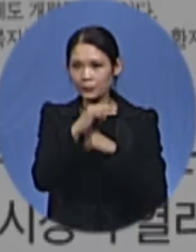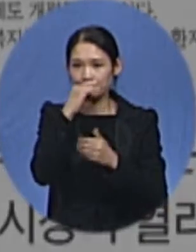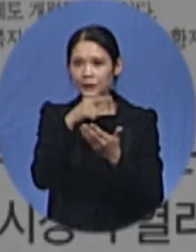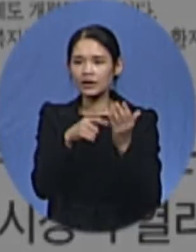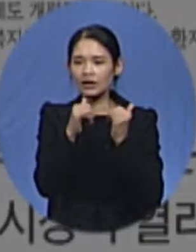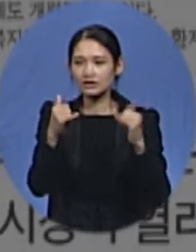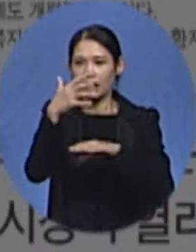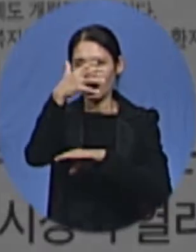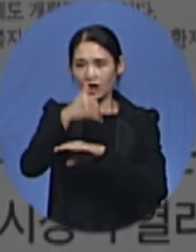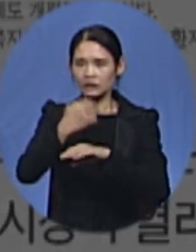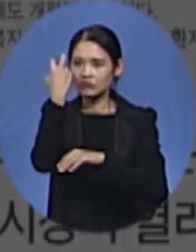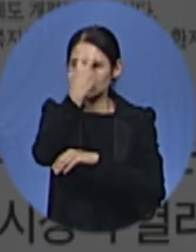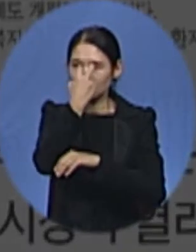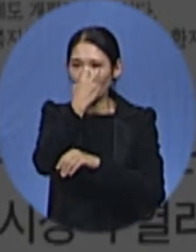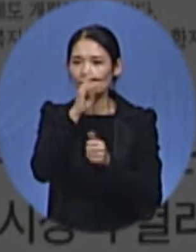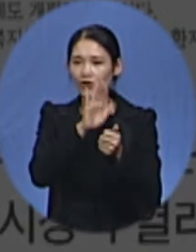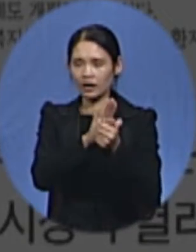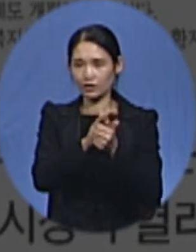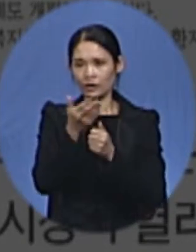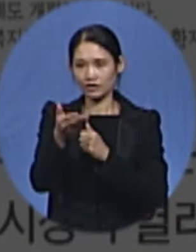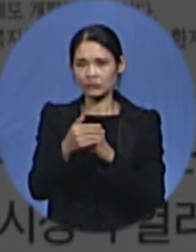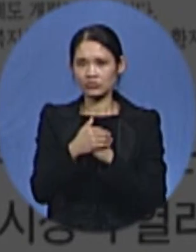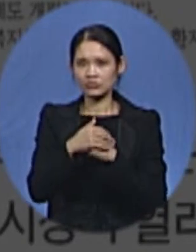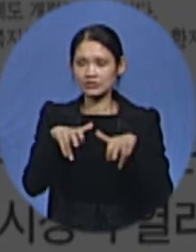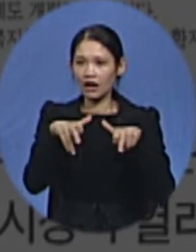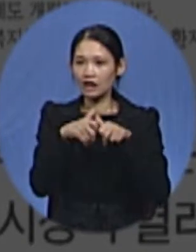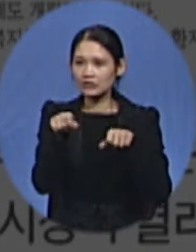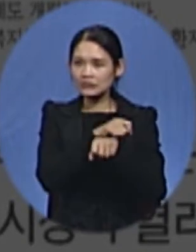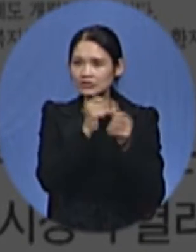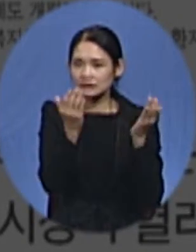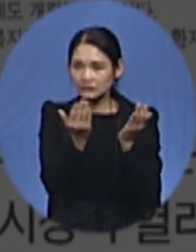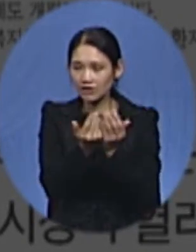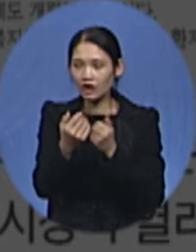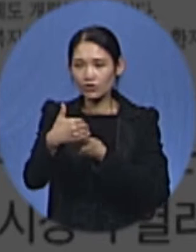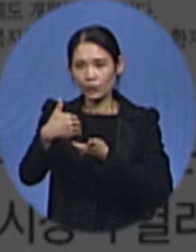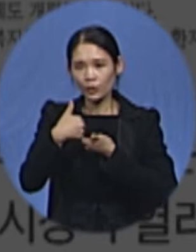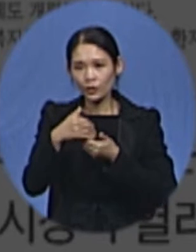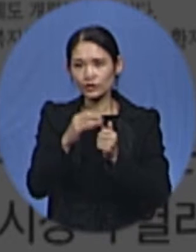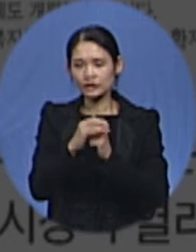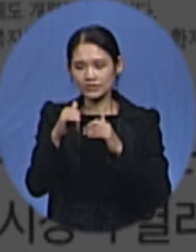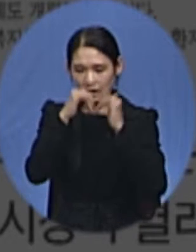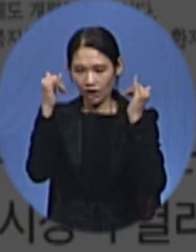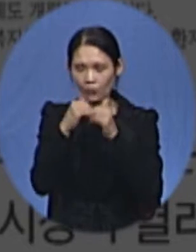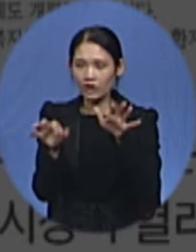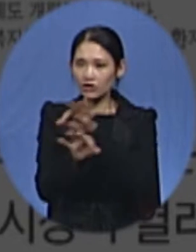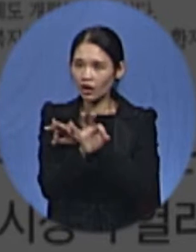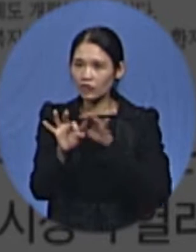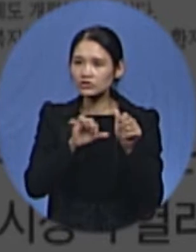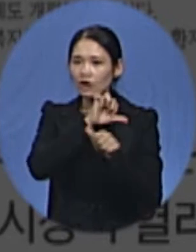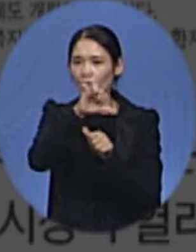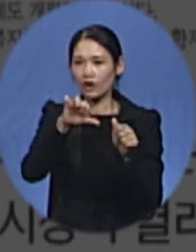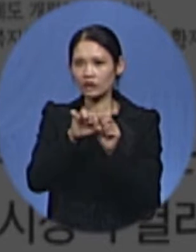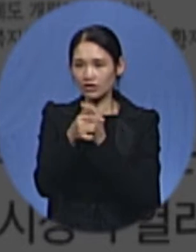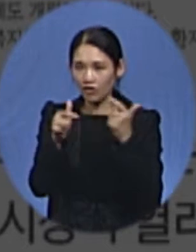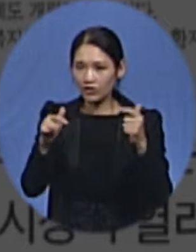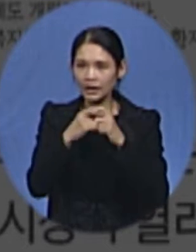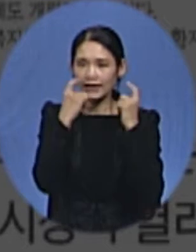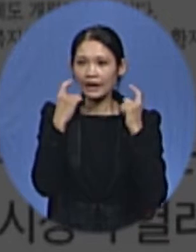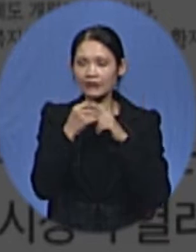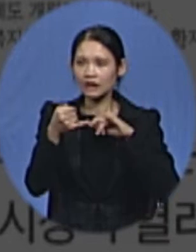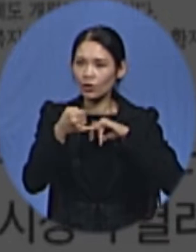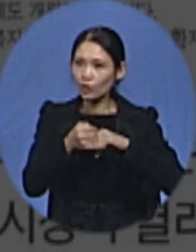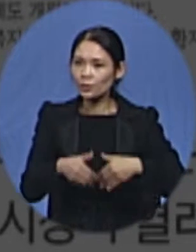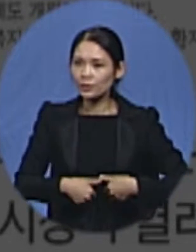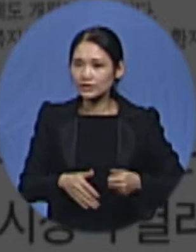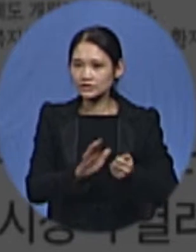사후 지원을 강화하는 한편 장애 특성과 욕구, 사회 경제 환경 등을 종합 고려해 개인에게 필요한